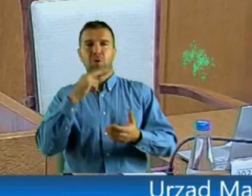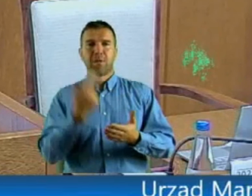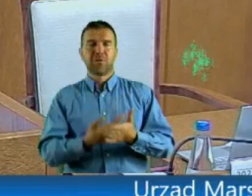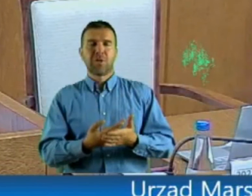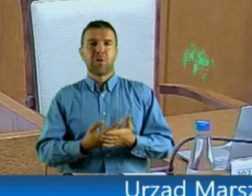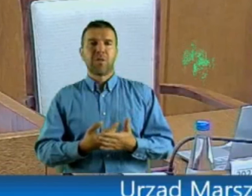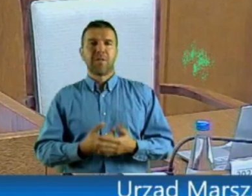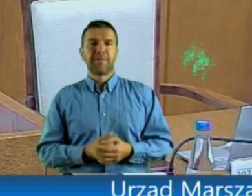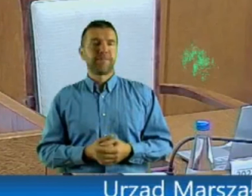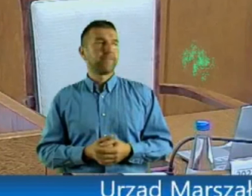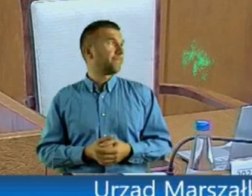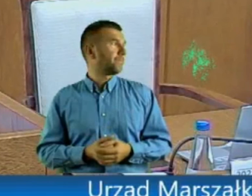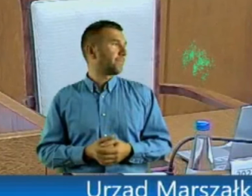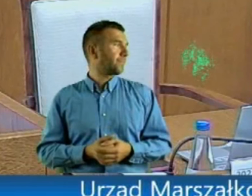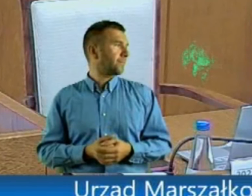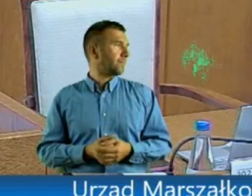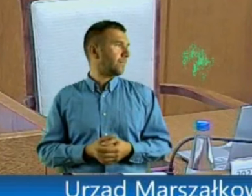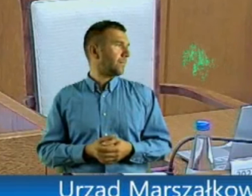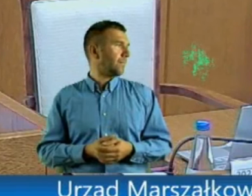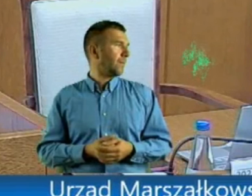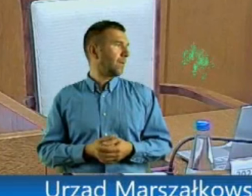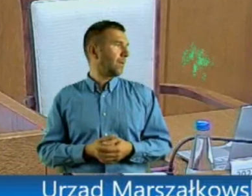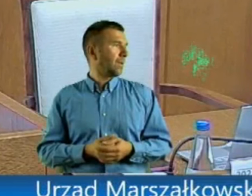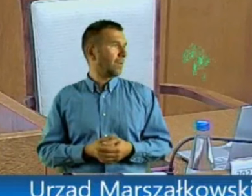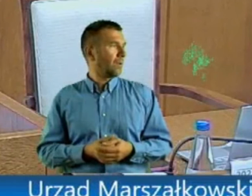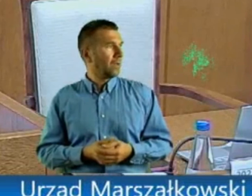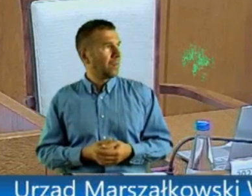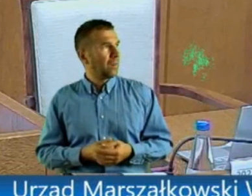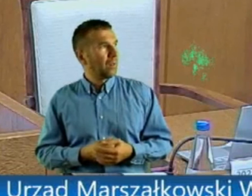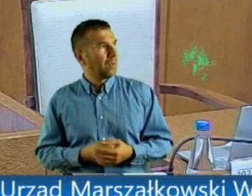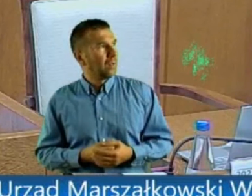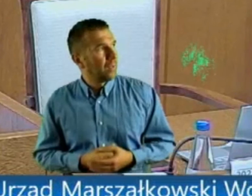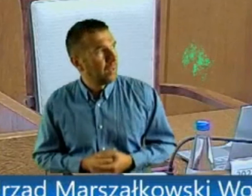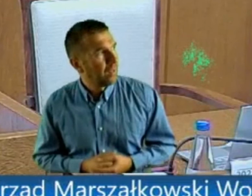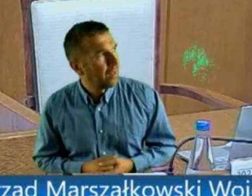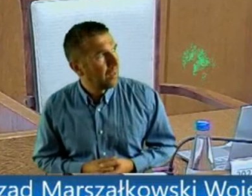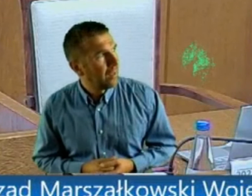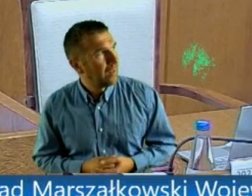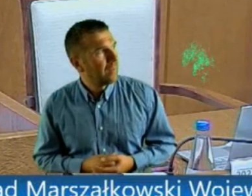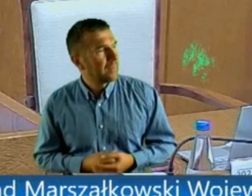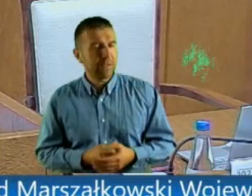odpisały. Natomiast mimo tego mamy już pewien obraz,